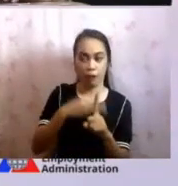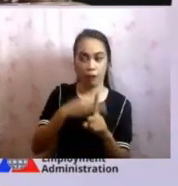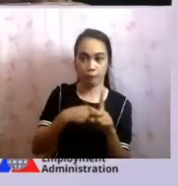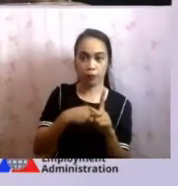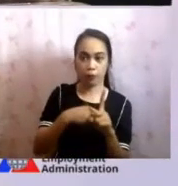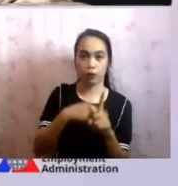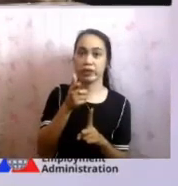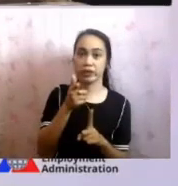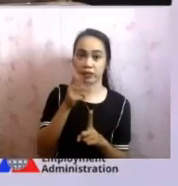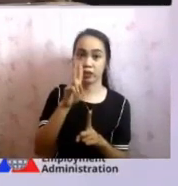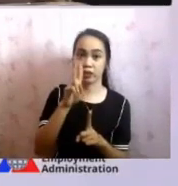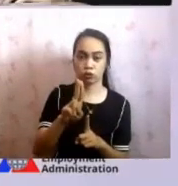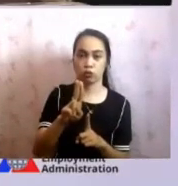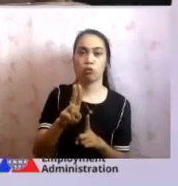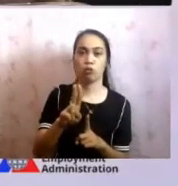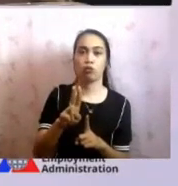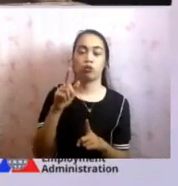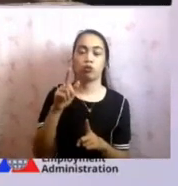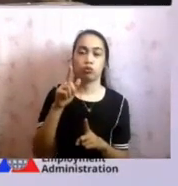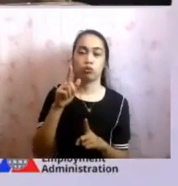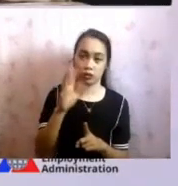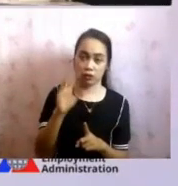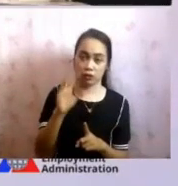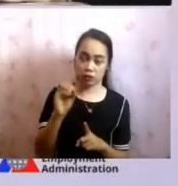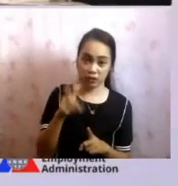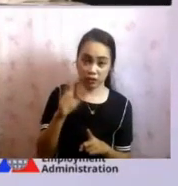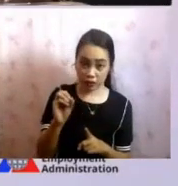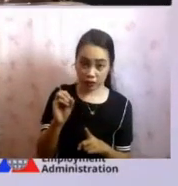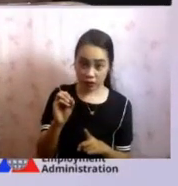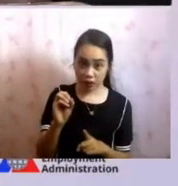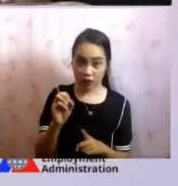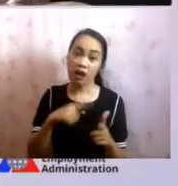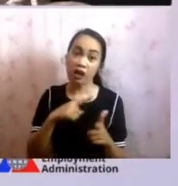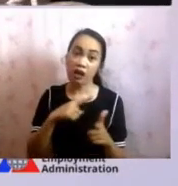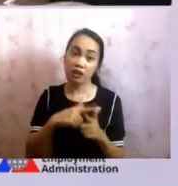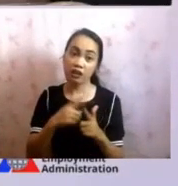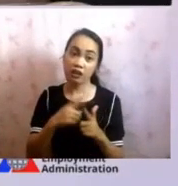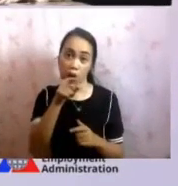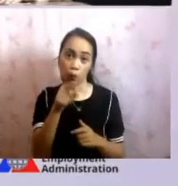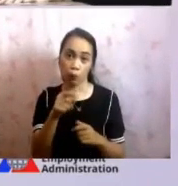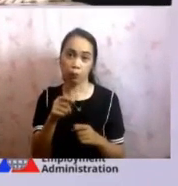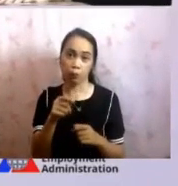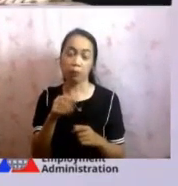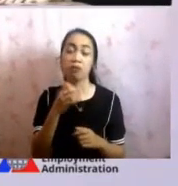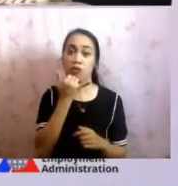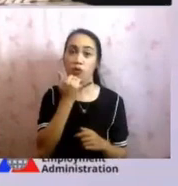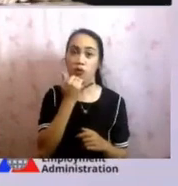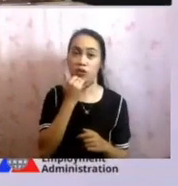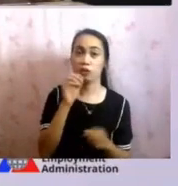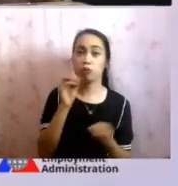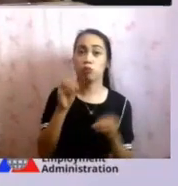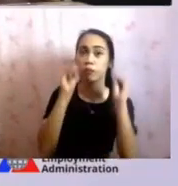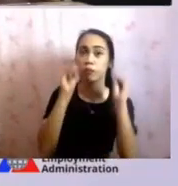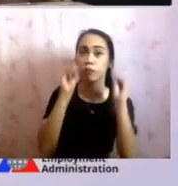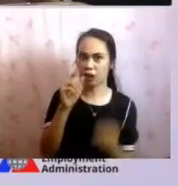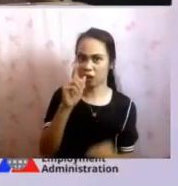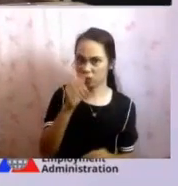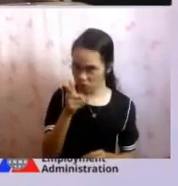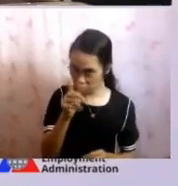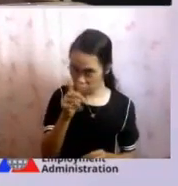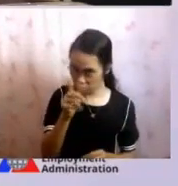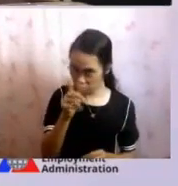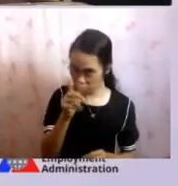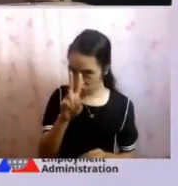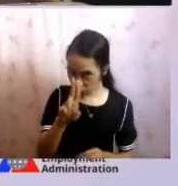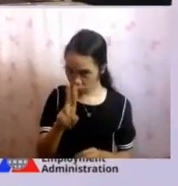date of your cover letter should be the same date nga imuhang ipass imuhang application. Next